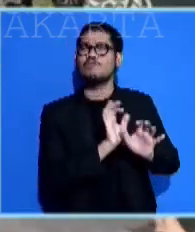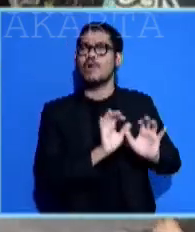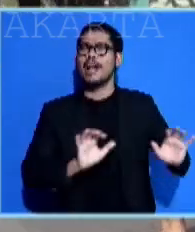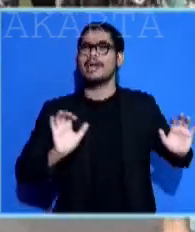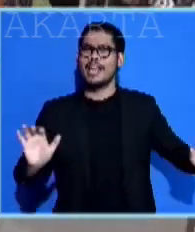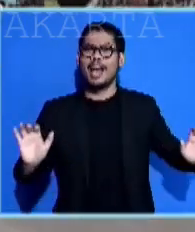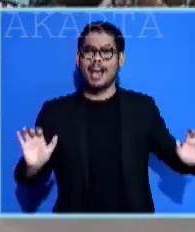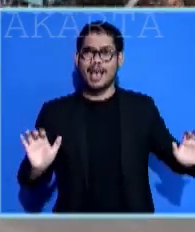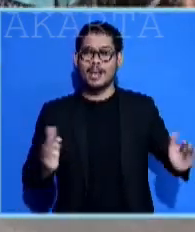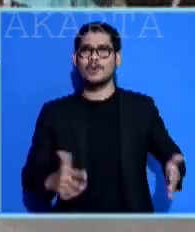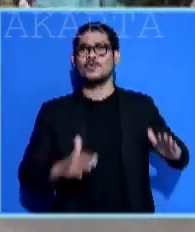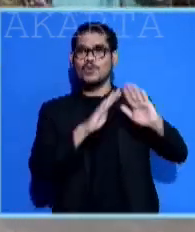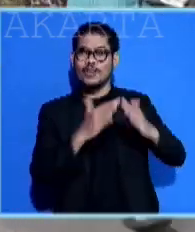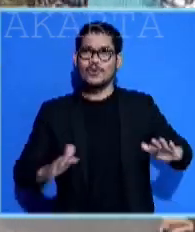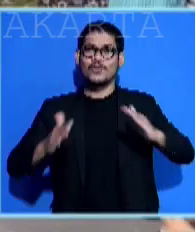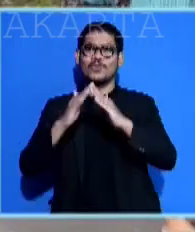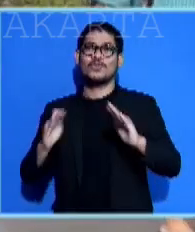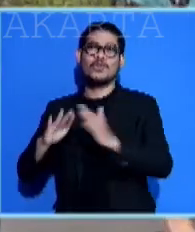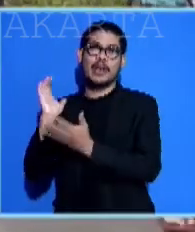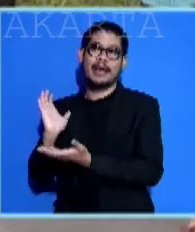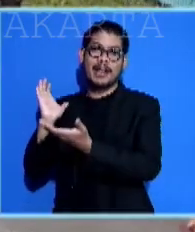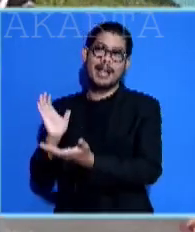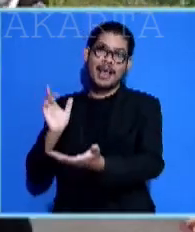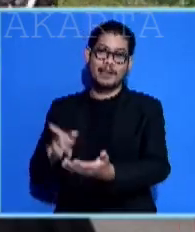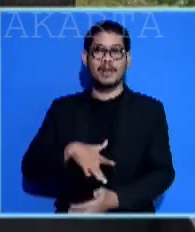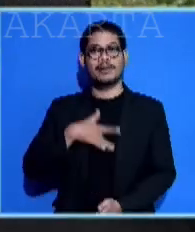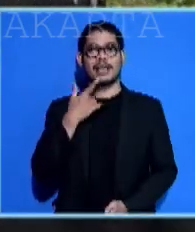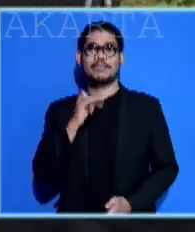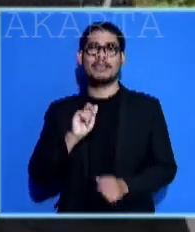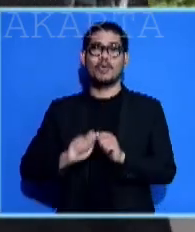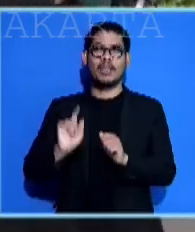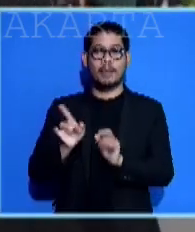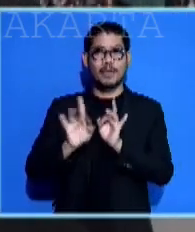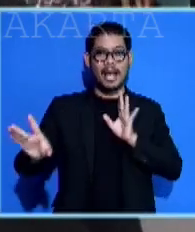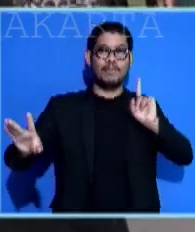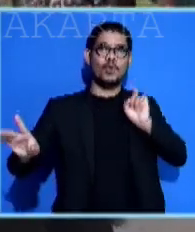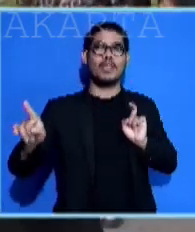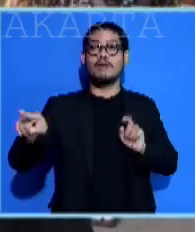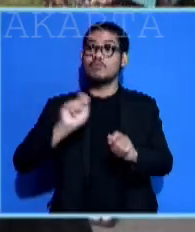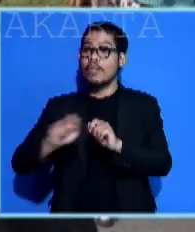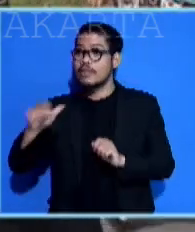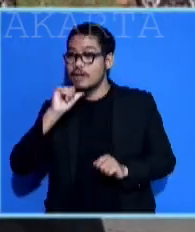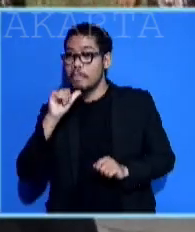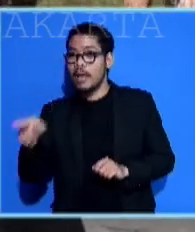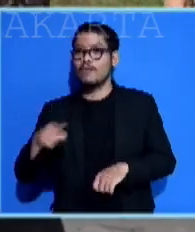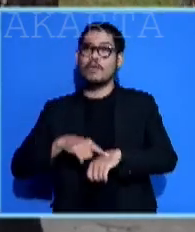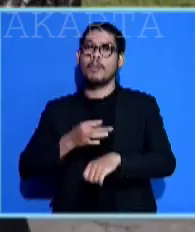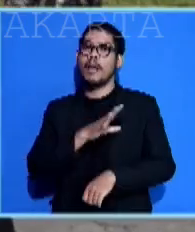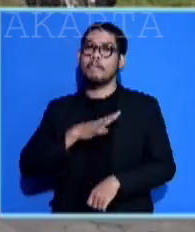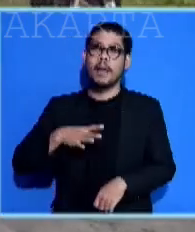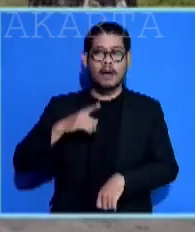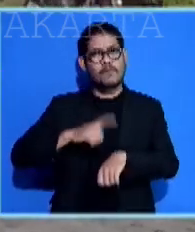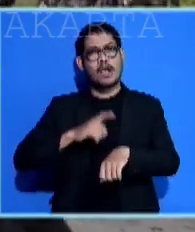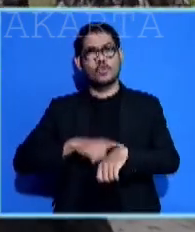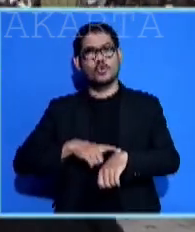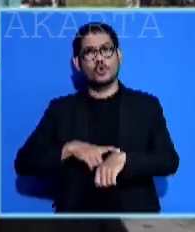kayak gunungan, terus kita mau nampilin yang beda aja dari yang lain. Butuh berapa lama, yang bikin siapa aja nih? Ini waktu pengerjaan estimasi